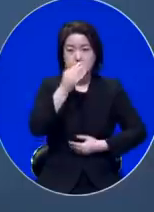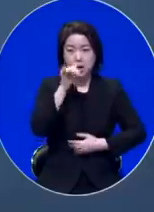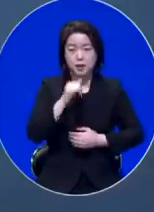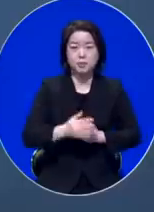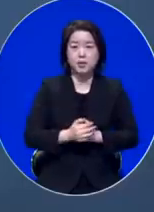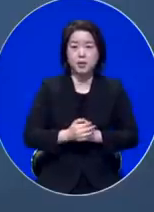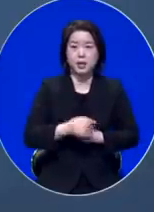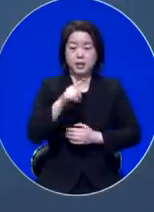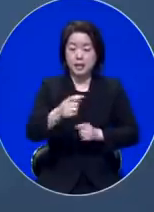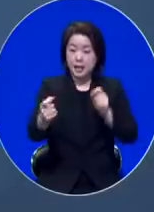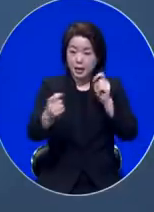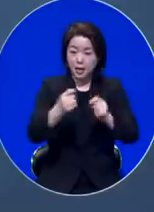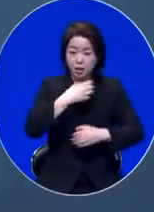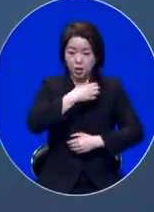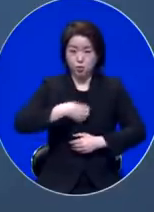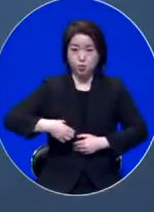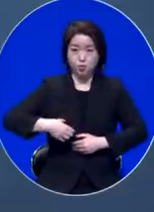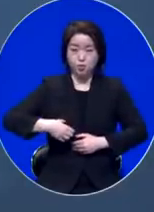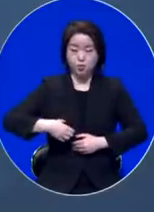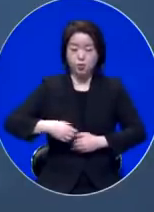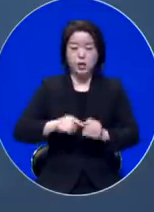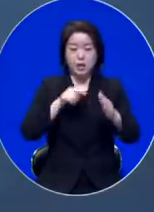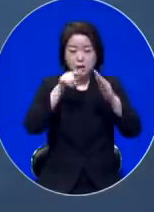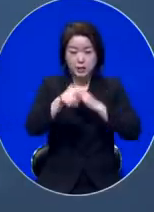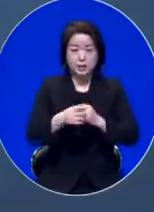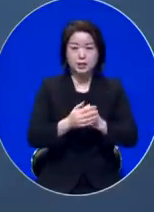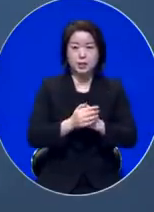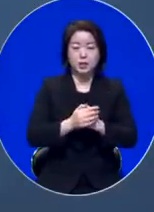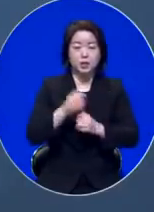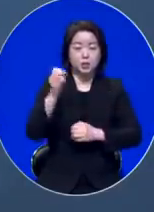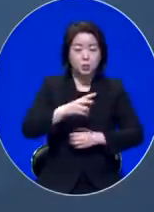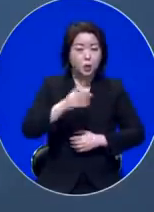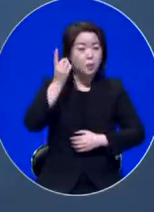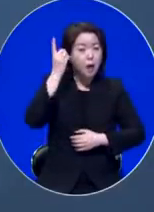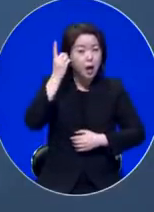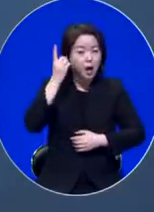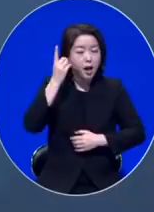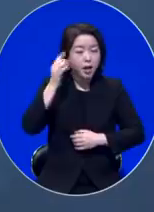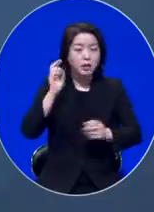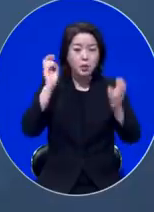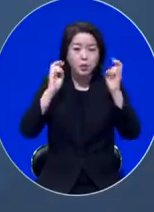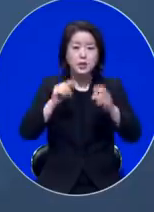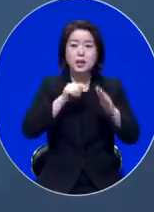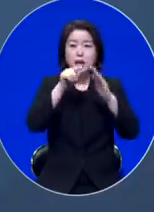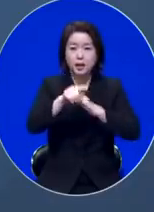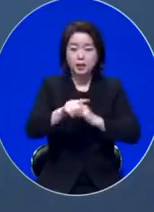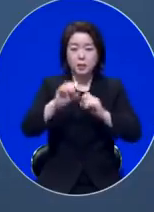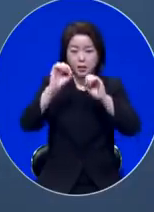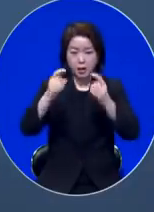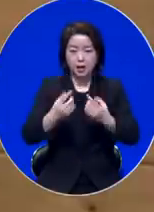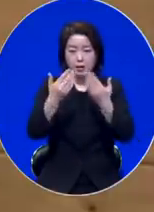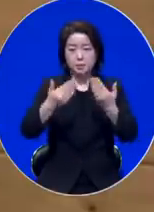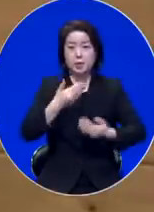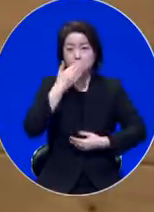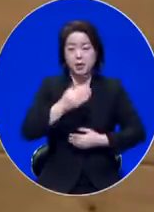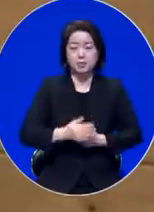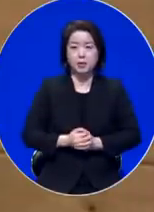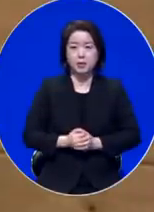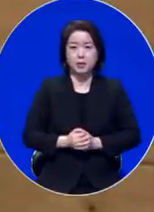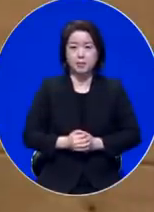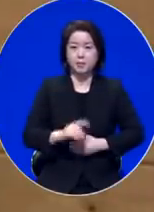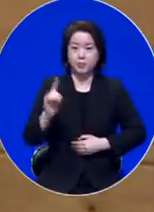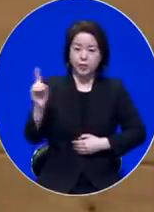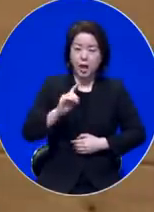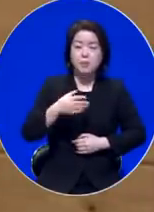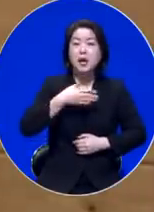것들인데 가까운 읍면동 이나 아 이동통신 대리점에 신청하시면 집안인 받을 수 있습니다 예 아무래도